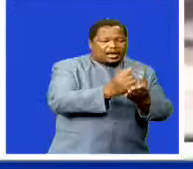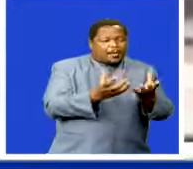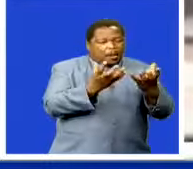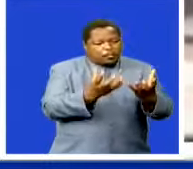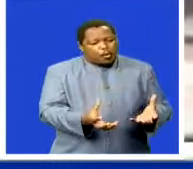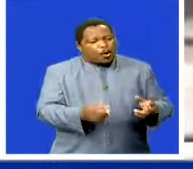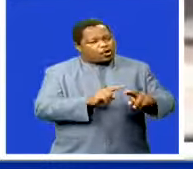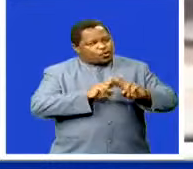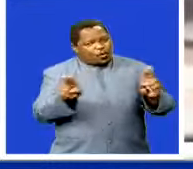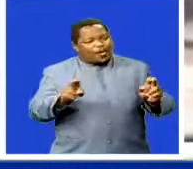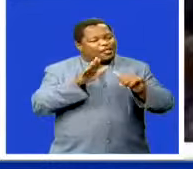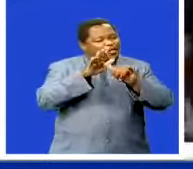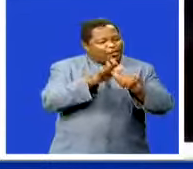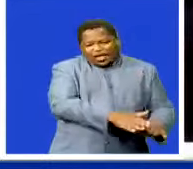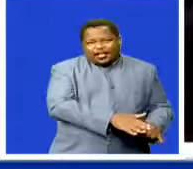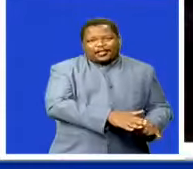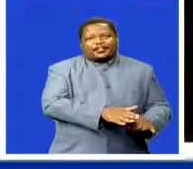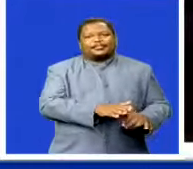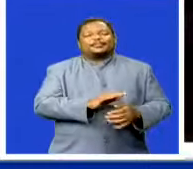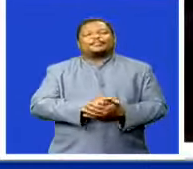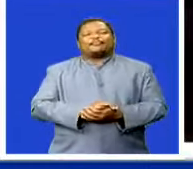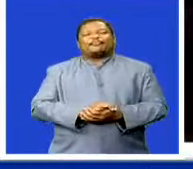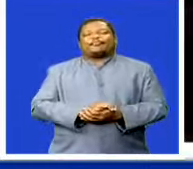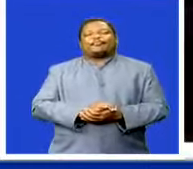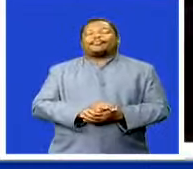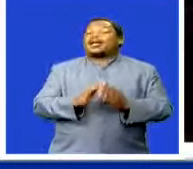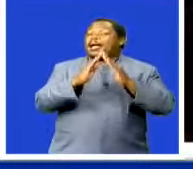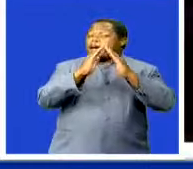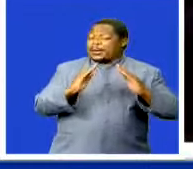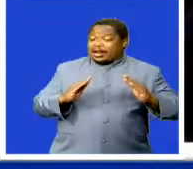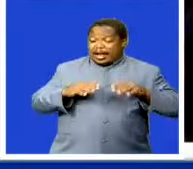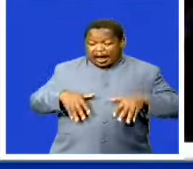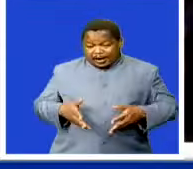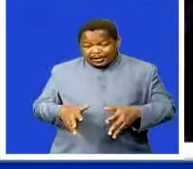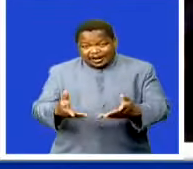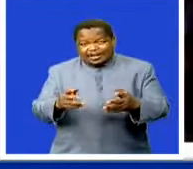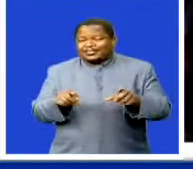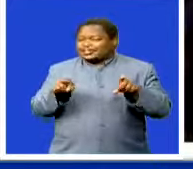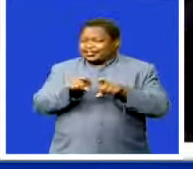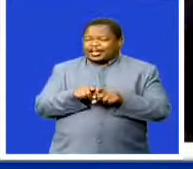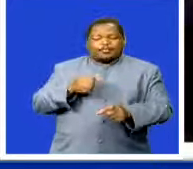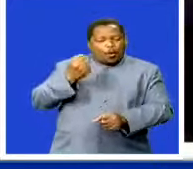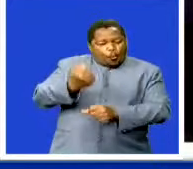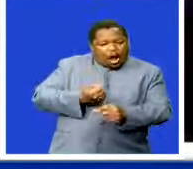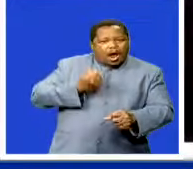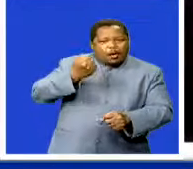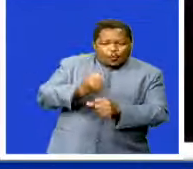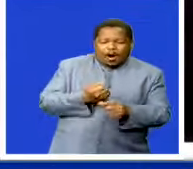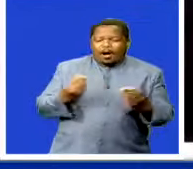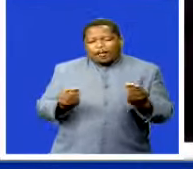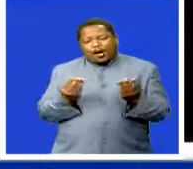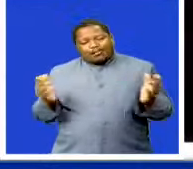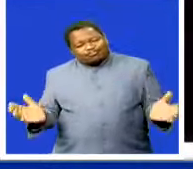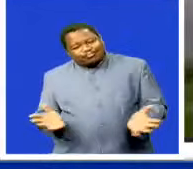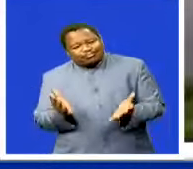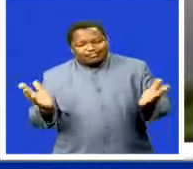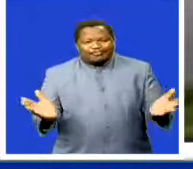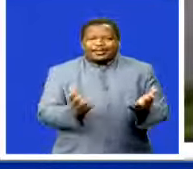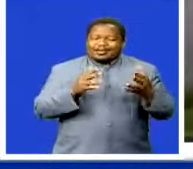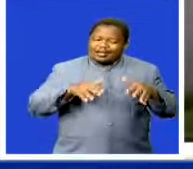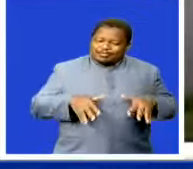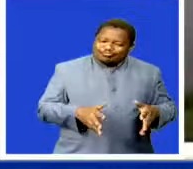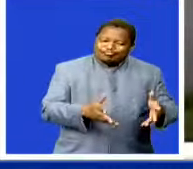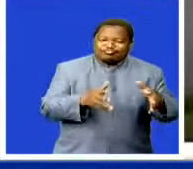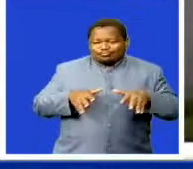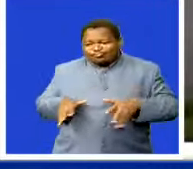onke emave nakuleSwatini lidlala indzima lebanti kucetha buphuya Imfuna yelitiko letekulima Jabulani